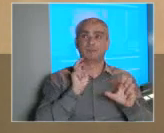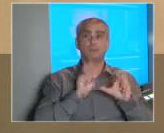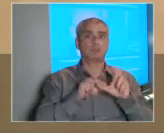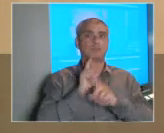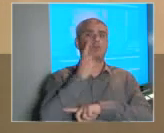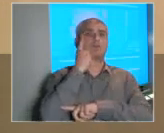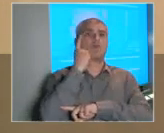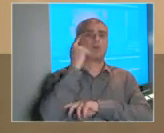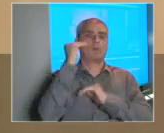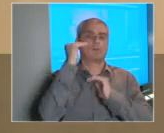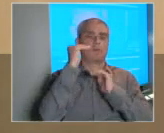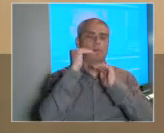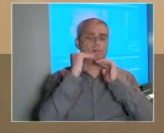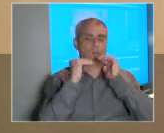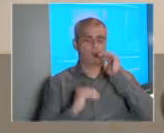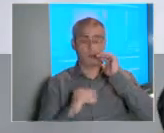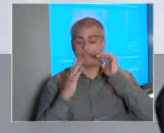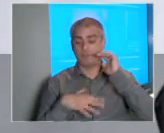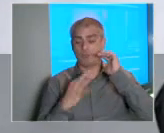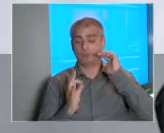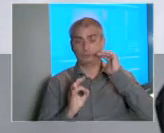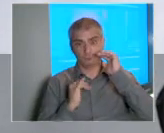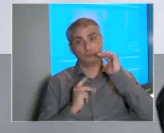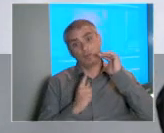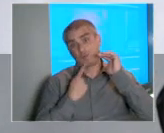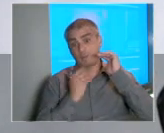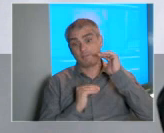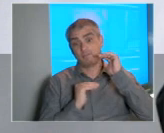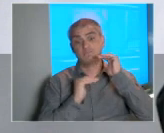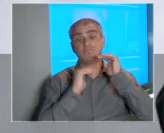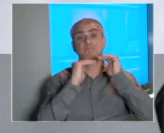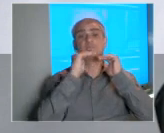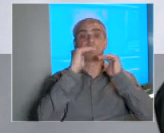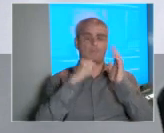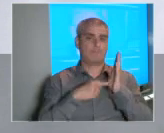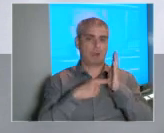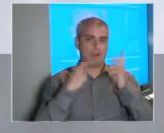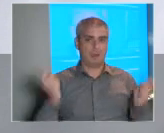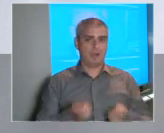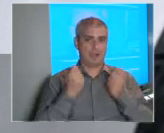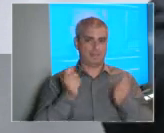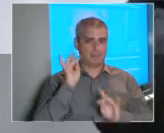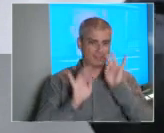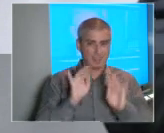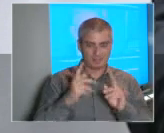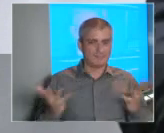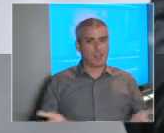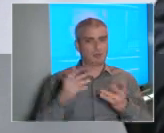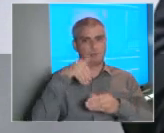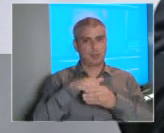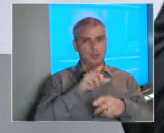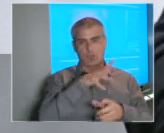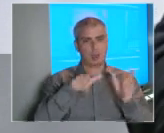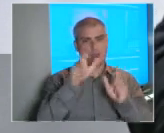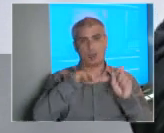מאוד גבוהה לידה כמעט מתחת ל-50%, ועכשיו מדובר בעלייה כתוצאה מקמפיינים אנטי והמרצות בתוך